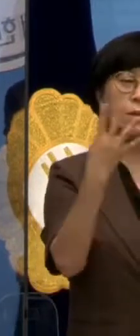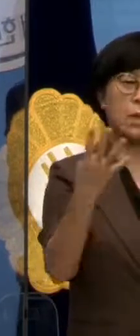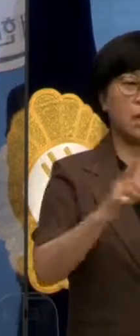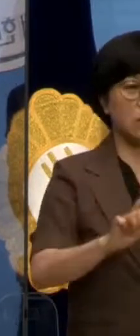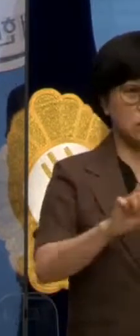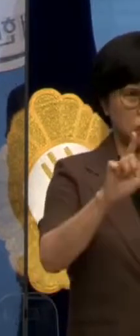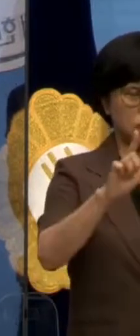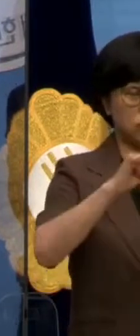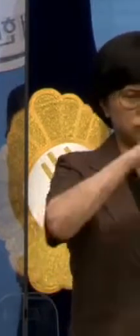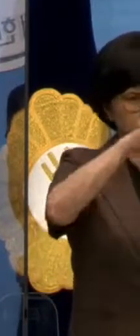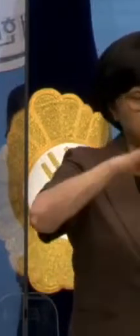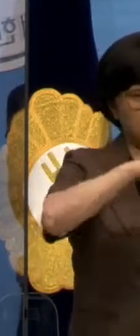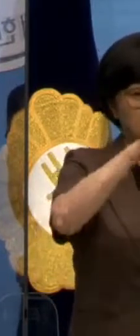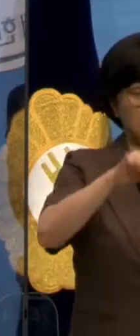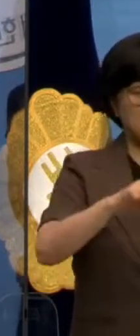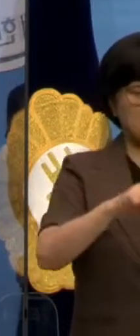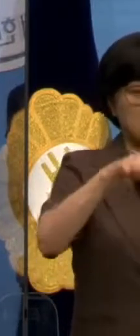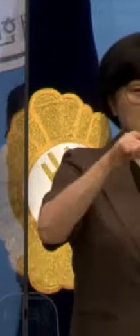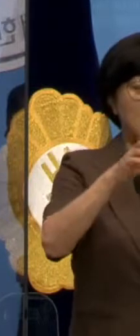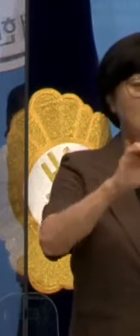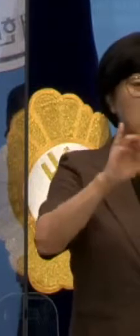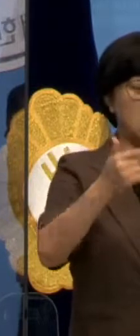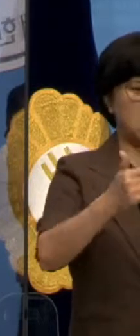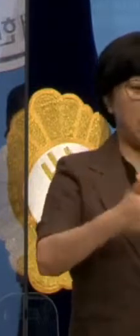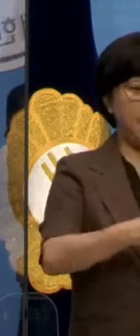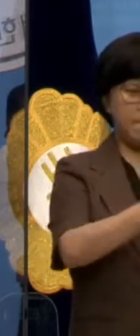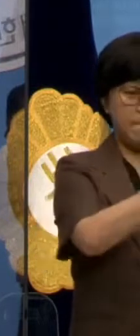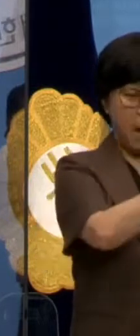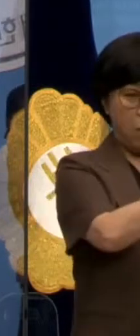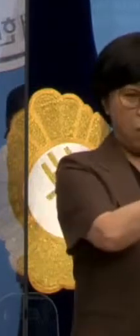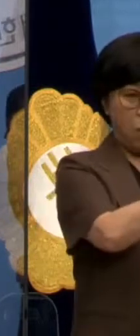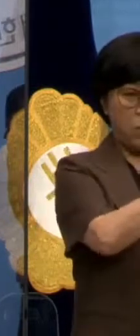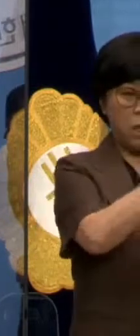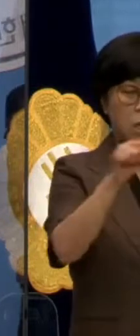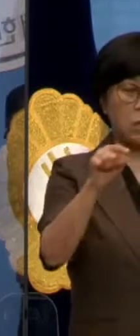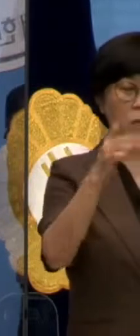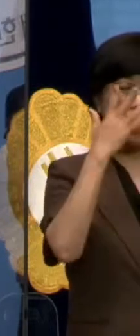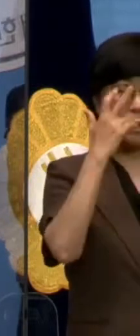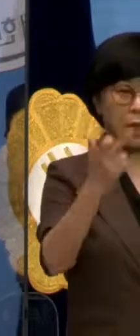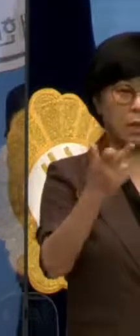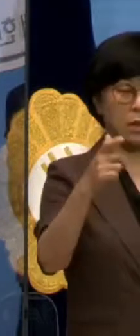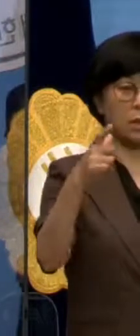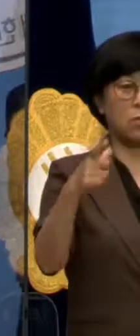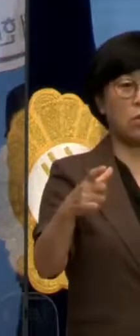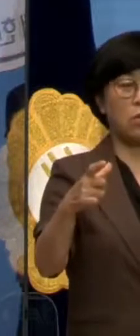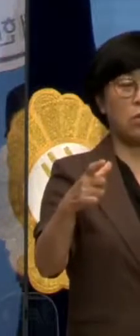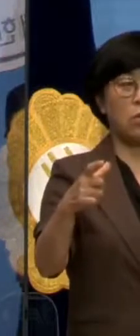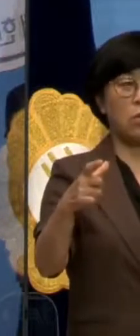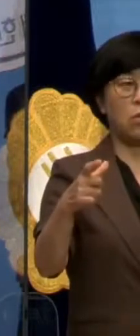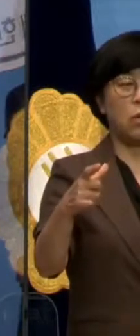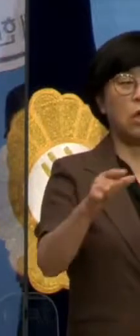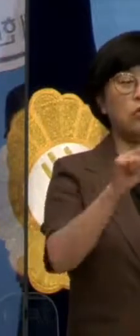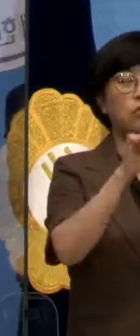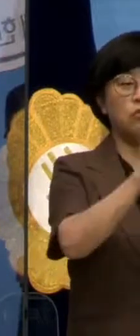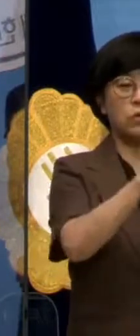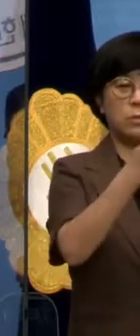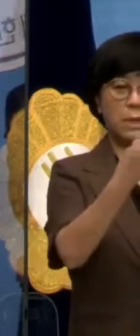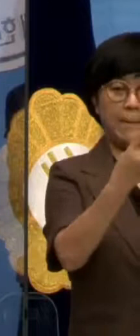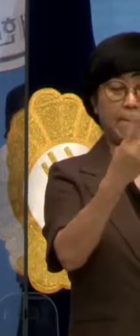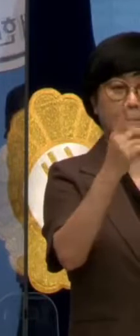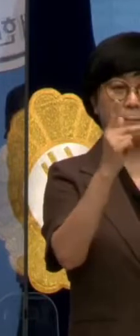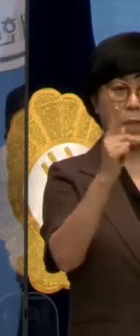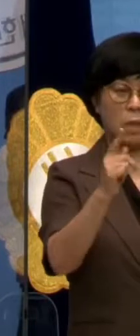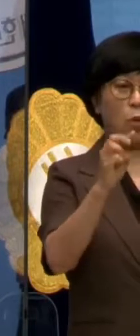1904년부터 운영되어 온 경의선 중 마포 연남동에서 용산까지의 구간 약